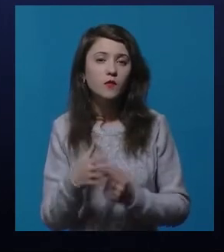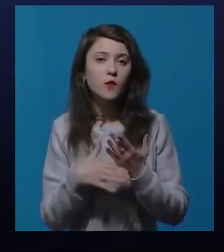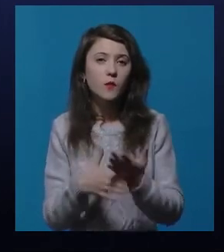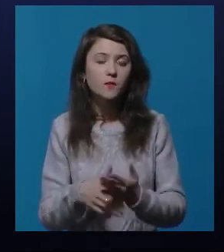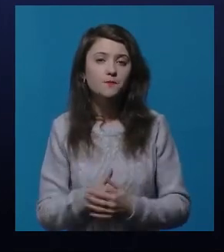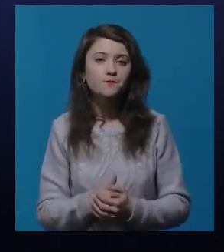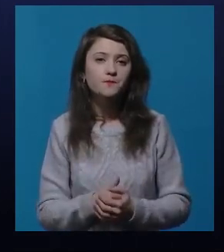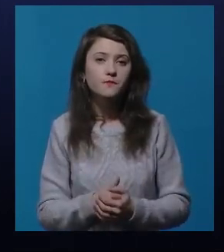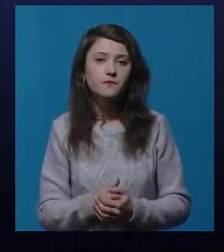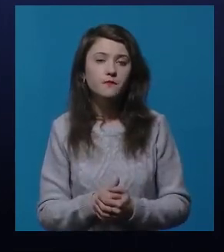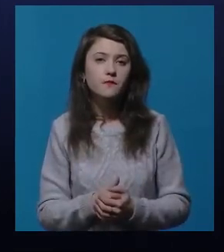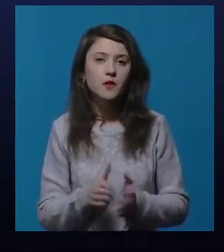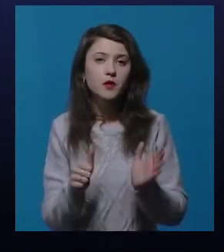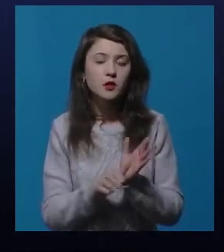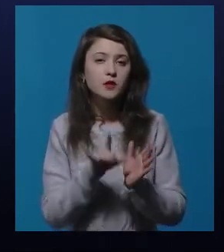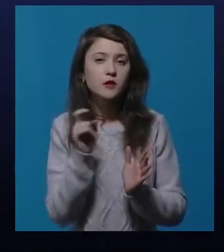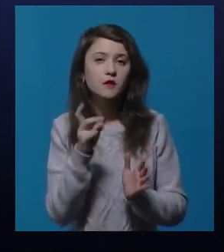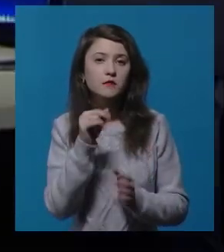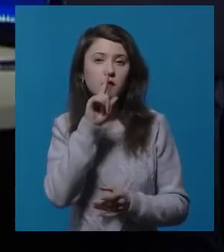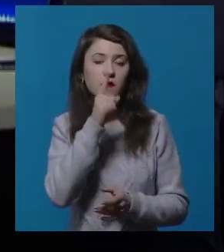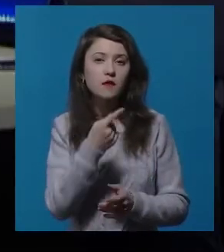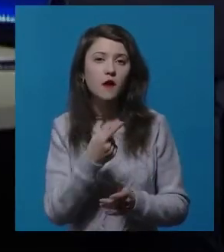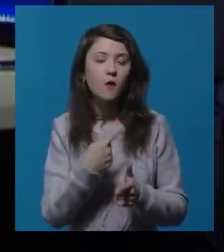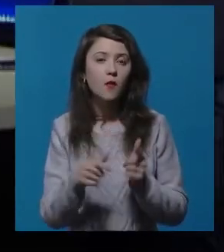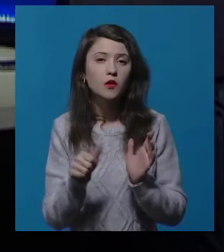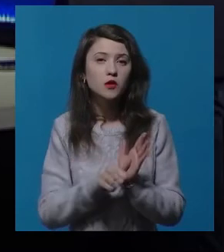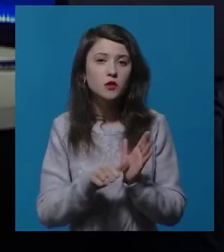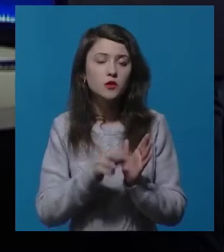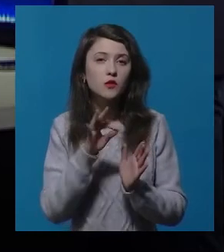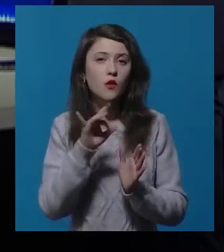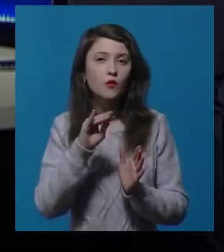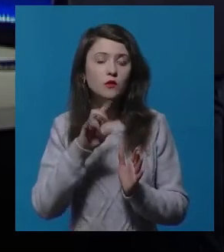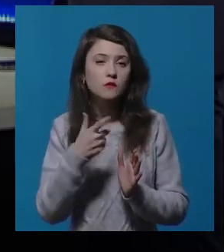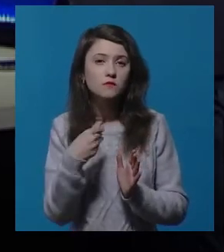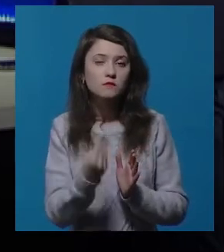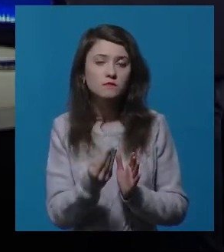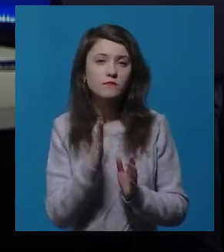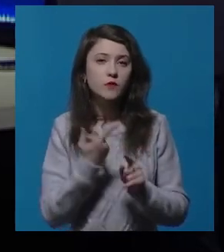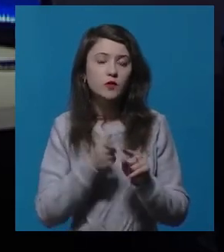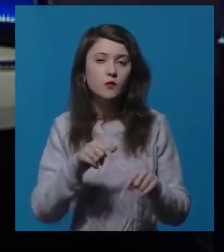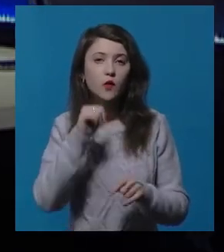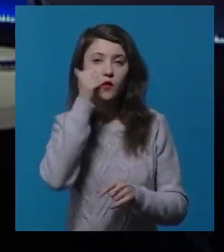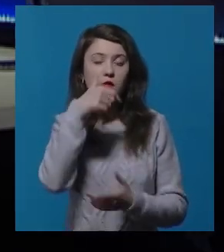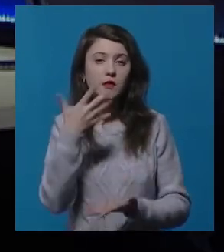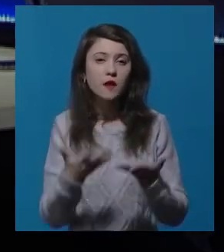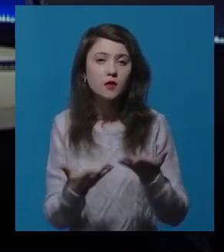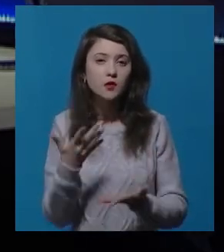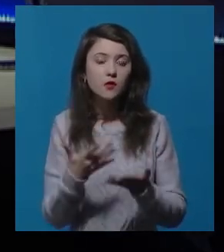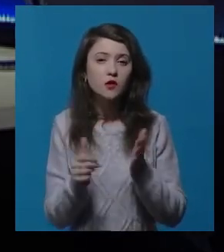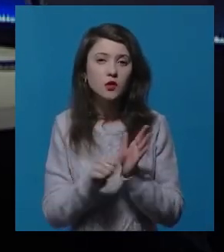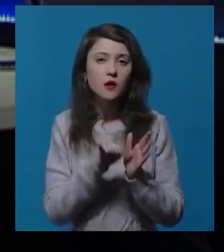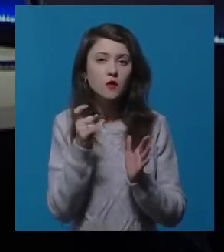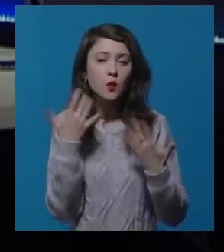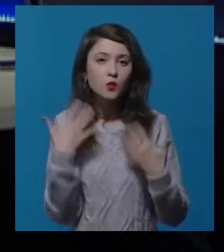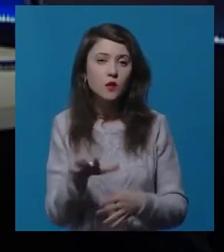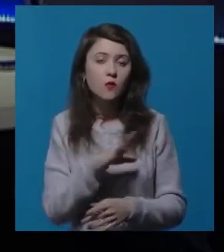Вона складає 6 на рік або 6 доручень, виданих адвокатам у цьому році. Тобто, якщо 6 разів вже